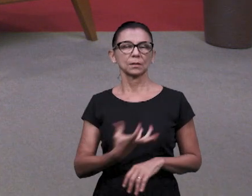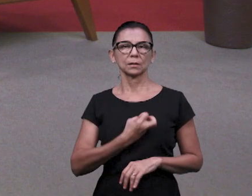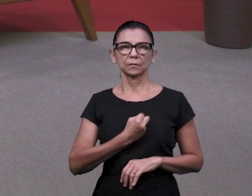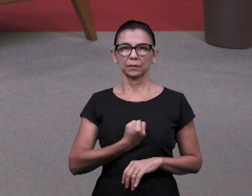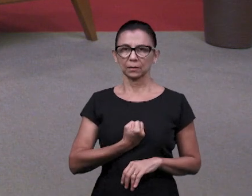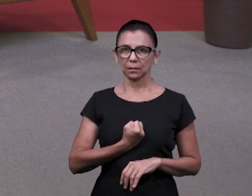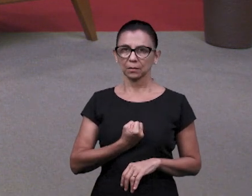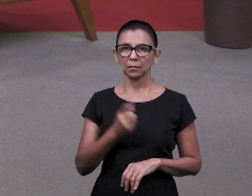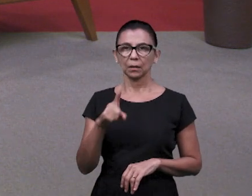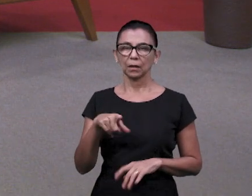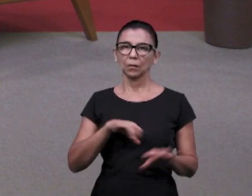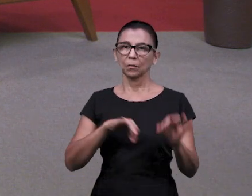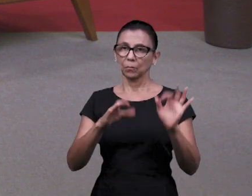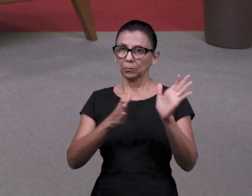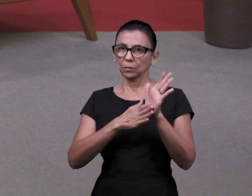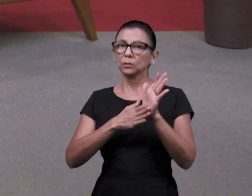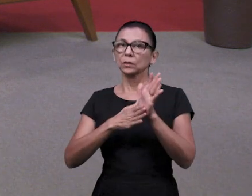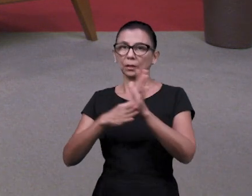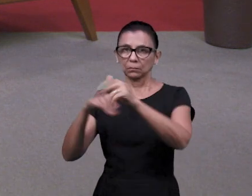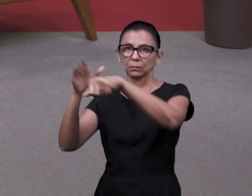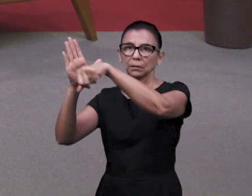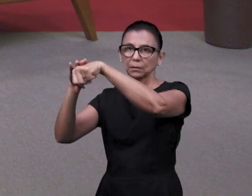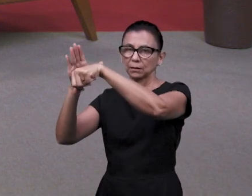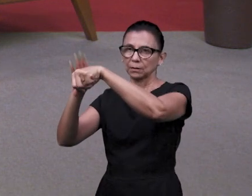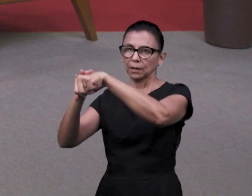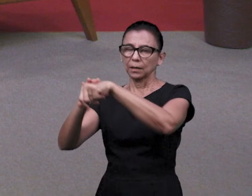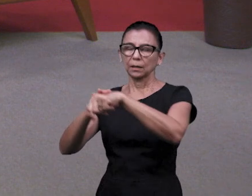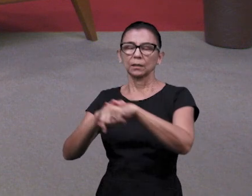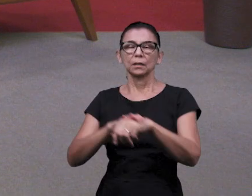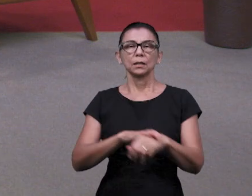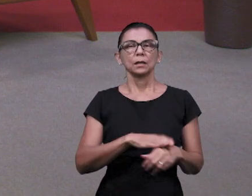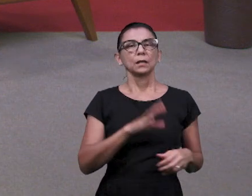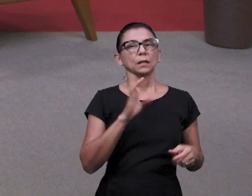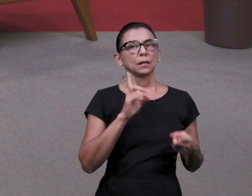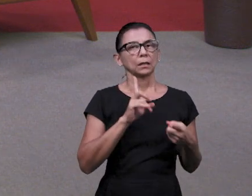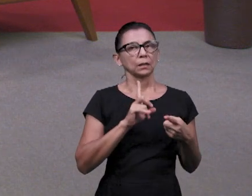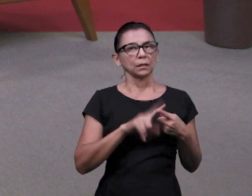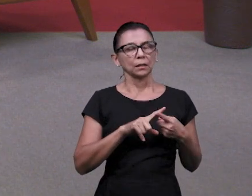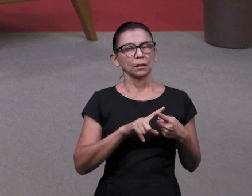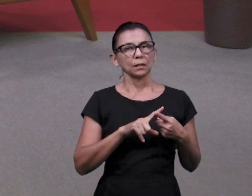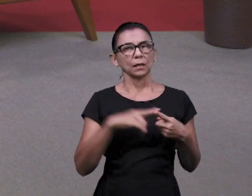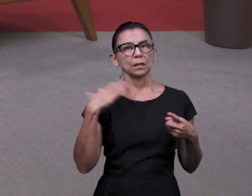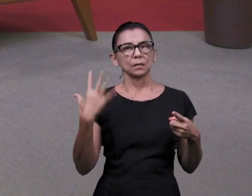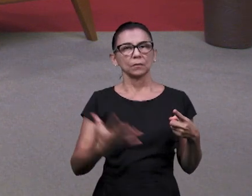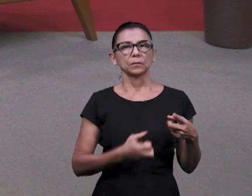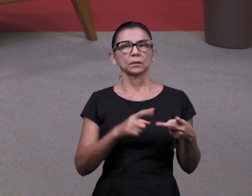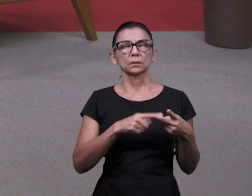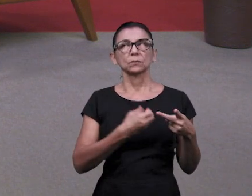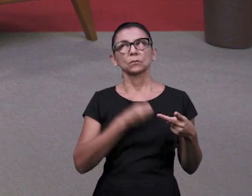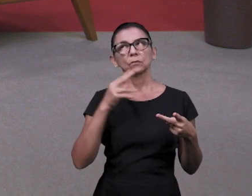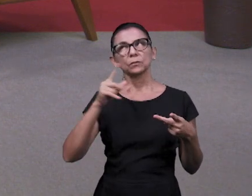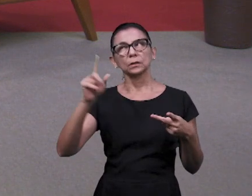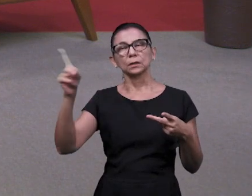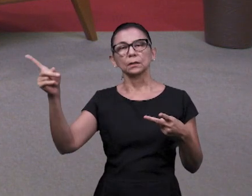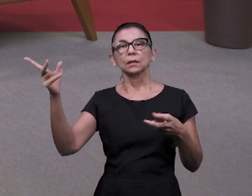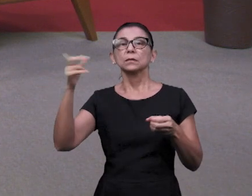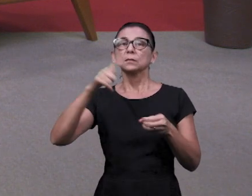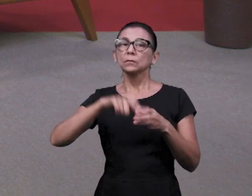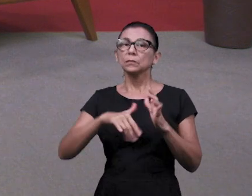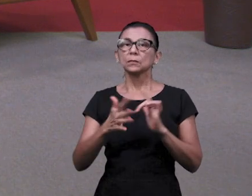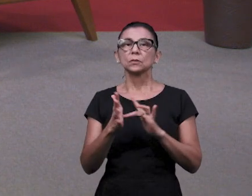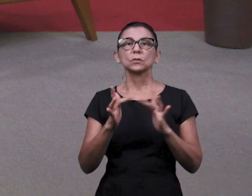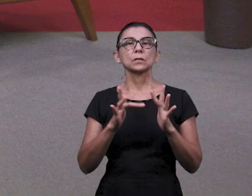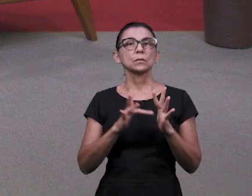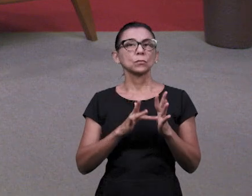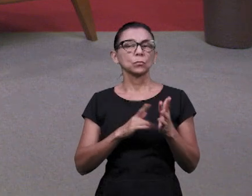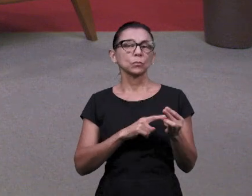le projet de Dieu de salut de l'homme, la vie éternelle, le retour du Seigneur Jésus, qui sont des thématiques